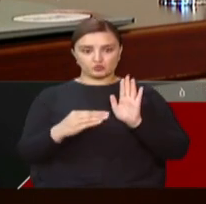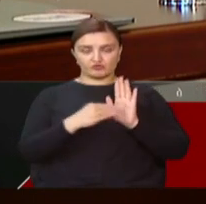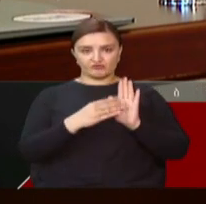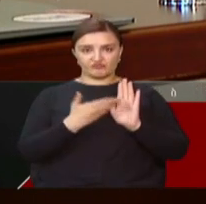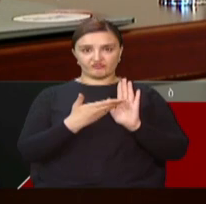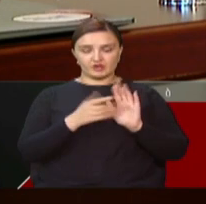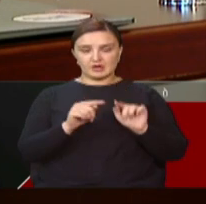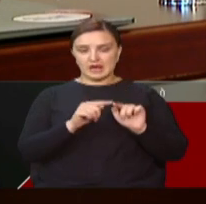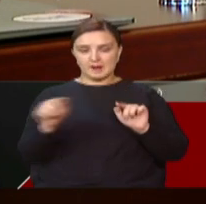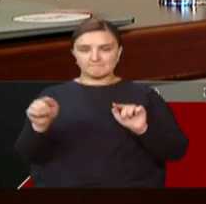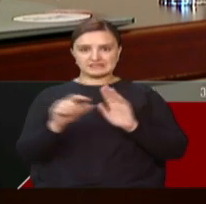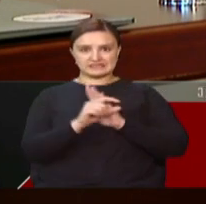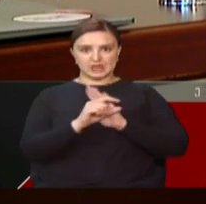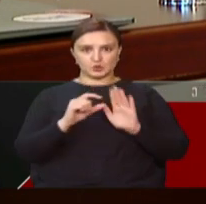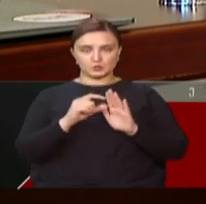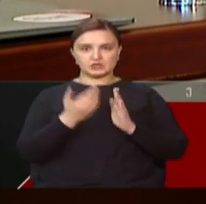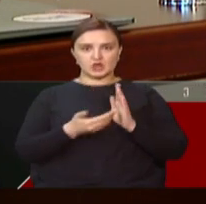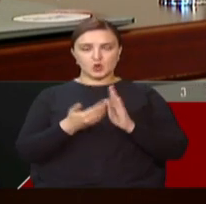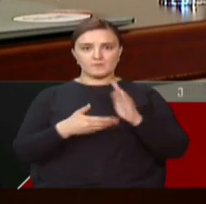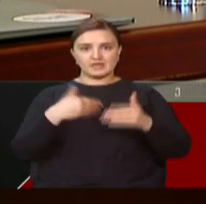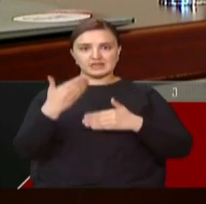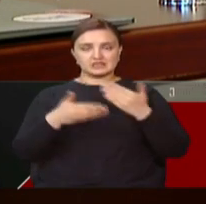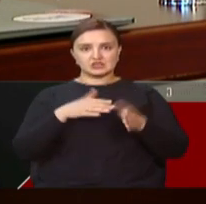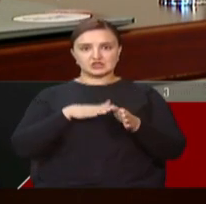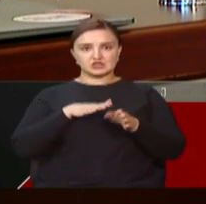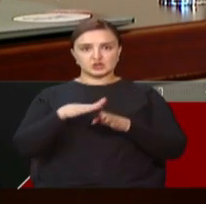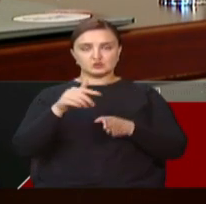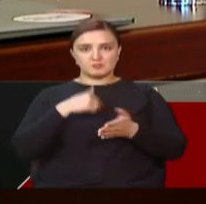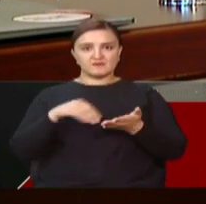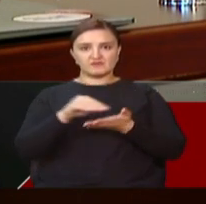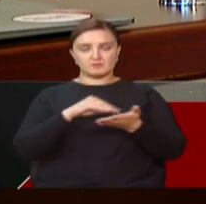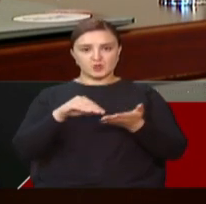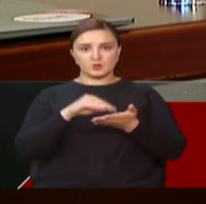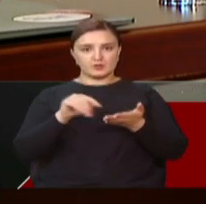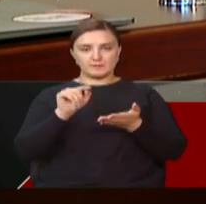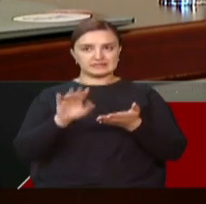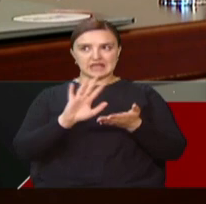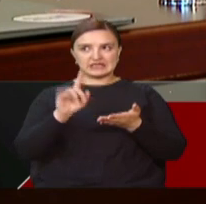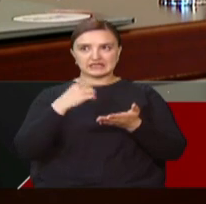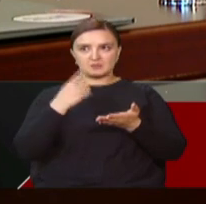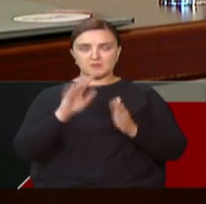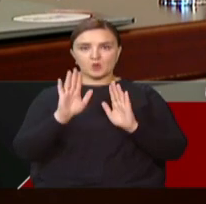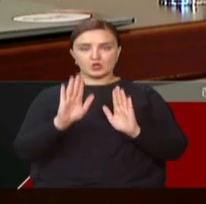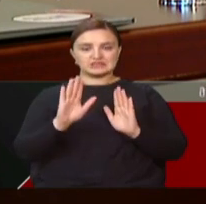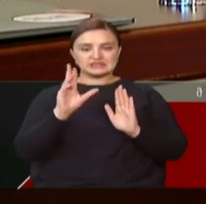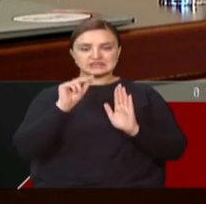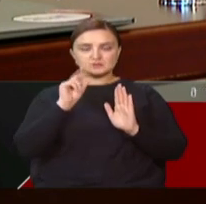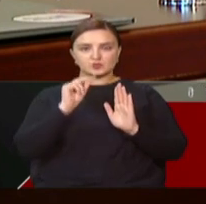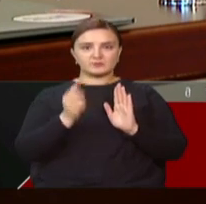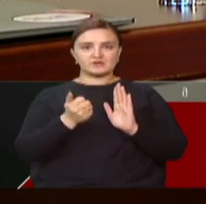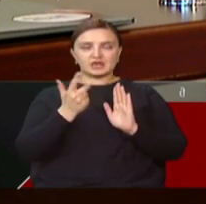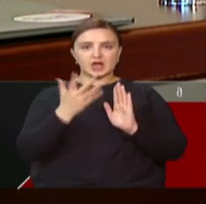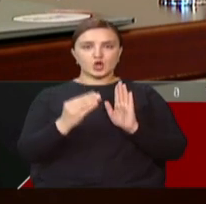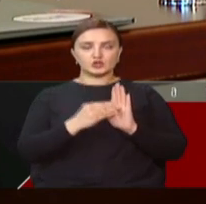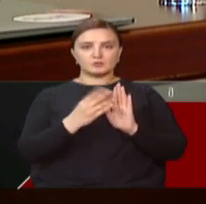მიმდინარე, ასე ვთქვათ, სტატუსი და რეკომენდაციების შესრულება. კიდევ ერთხელ ვიმეორებ, რომ არ აღინიშნება მარტო ციფრობრივად, ვთქვათ, რამდენი